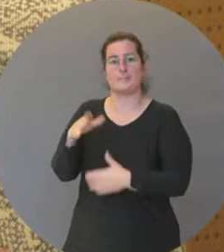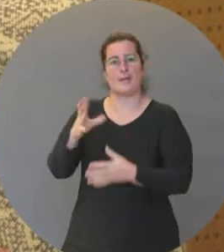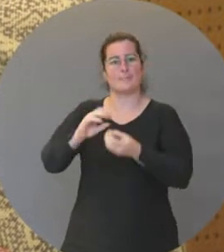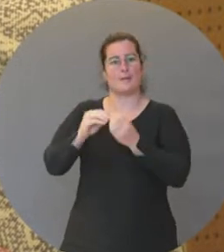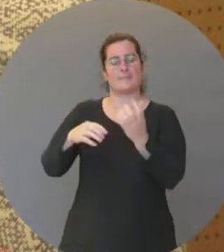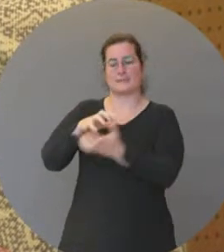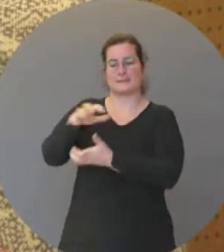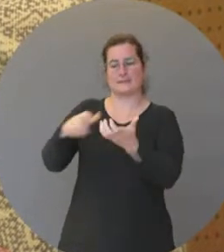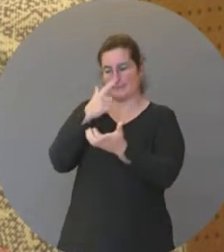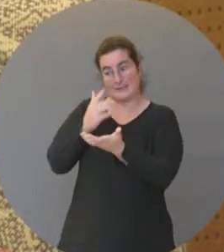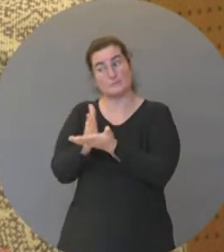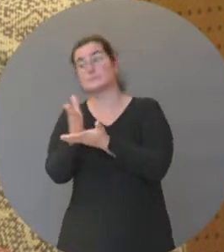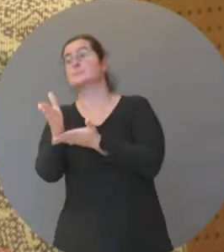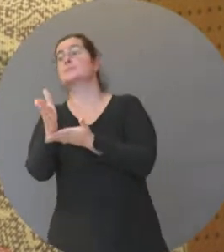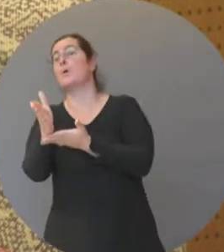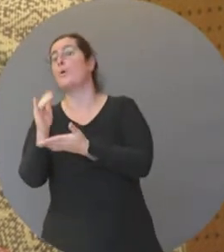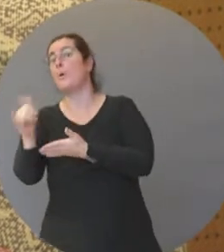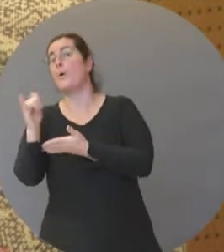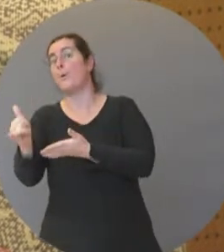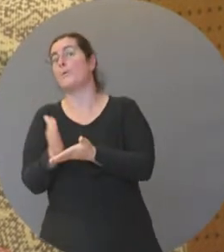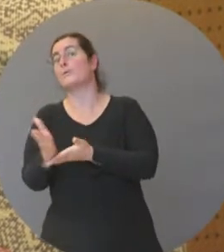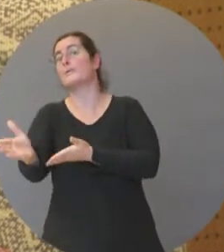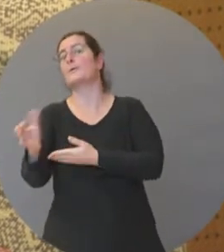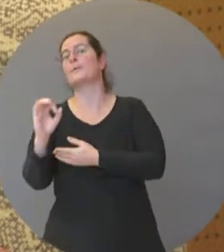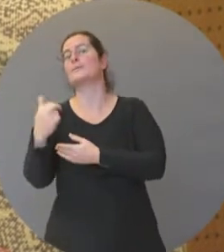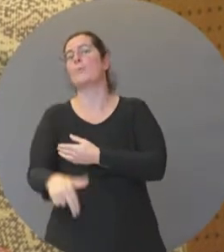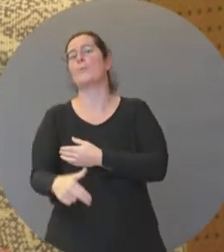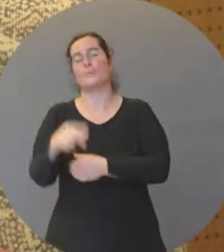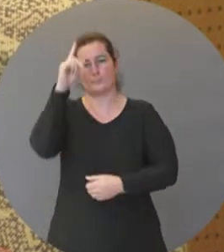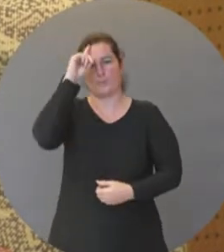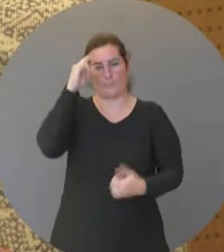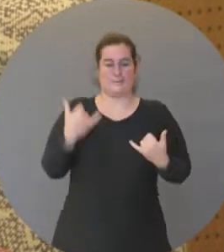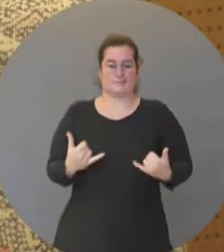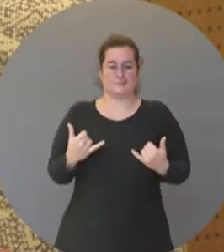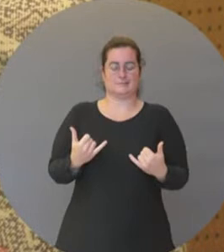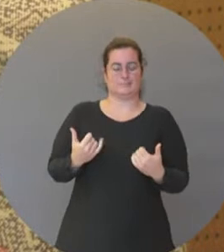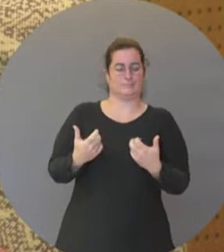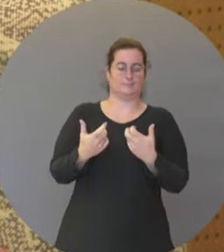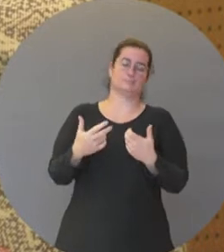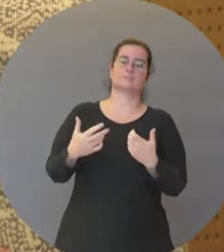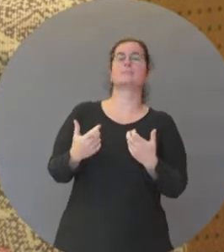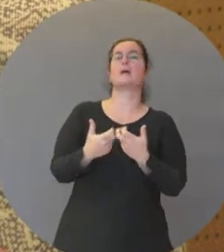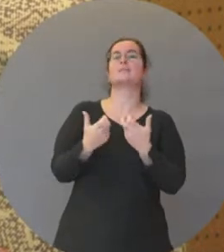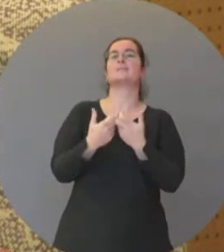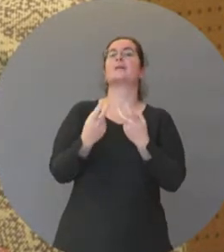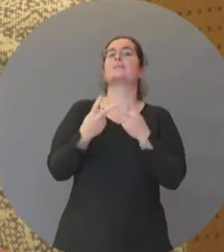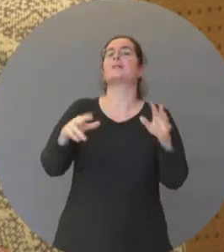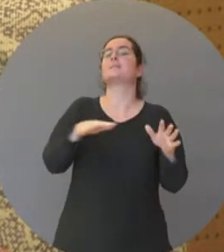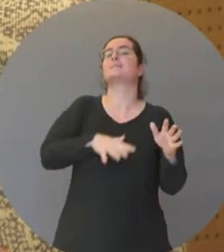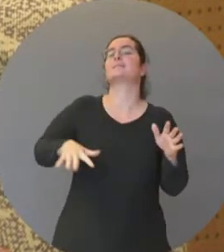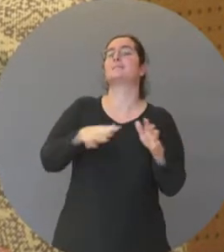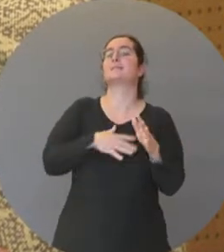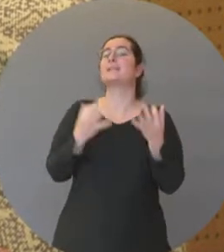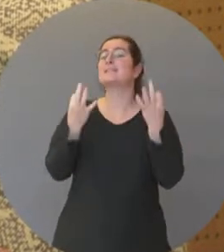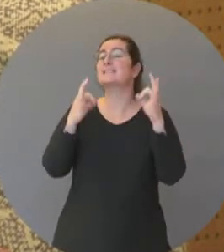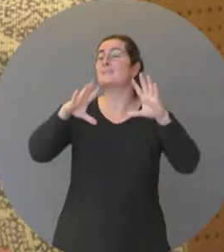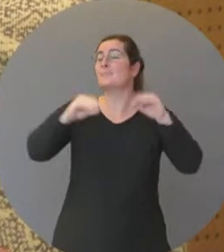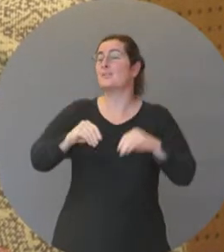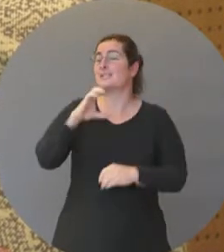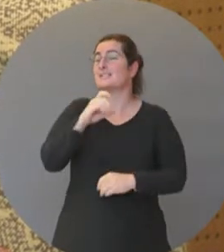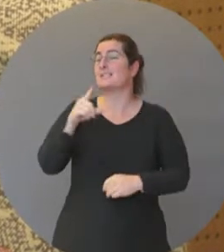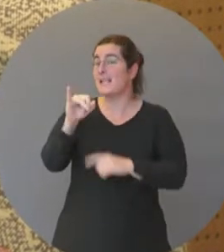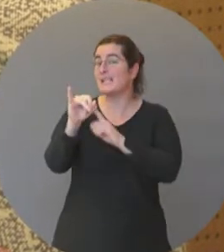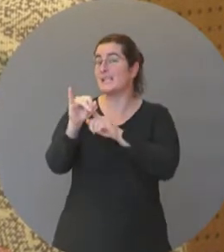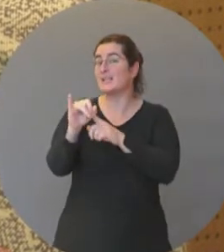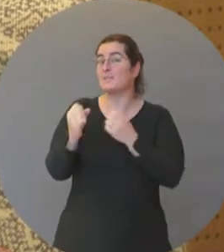de métier pour preuve encore un constat qu'on a pu avoir sur notre canton l'année dernière 10 postes en CDI était à pourvoir avec une formation qui